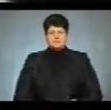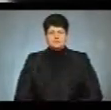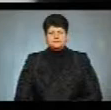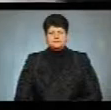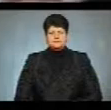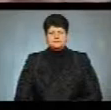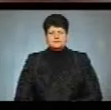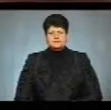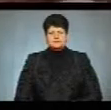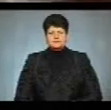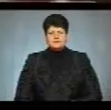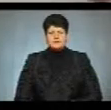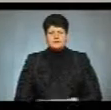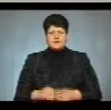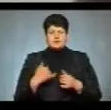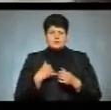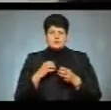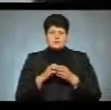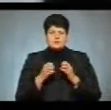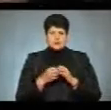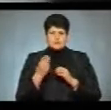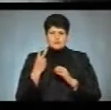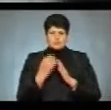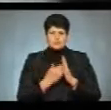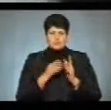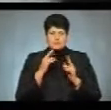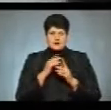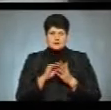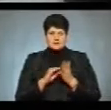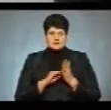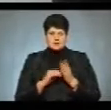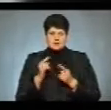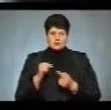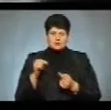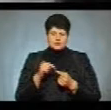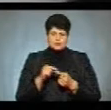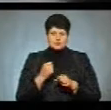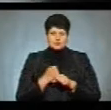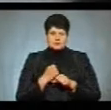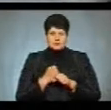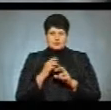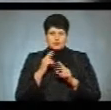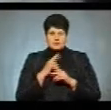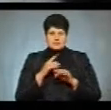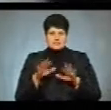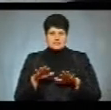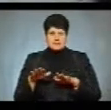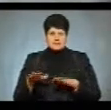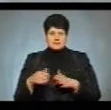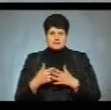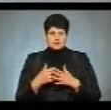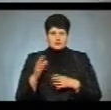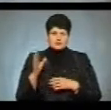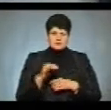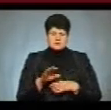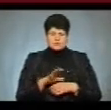По 2 протоколам у нас проблема, що неправильно записали. Уточнюючи, довозили. Помилилися там на місці. От, наприклад, усіх